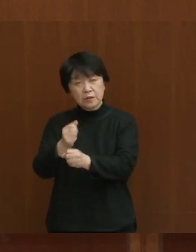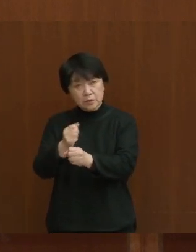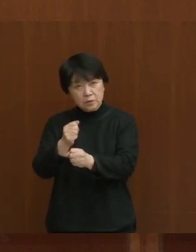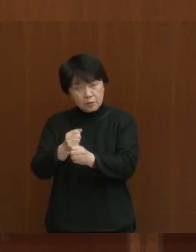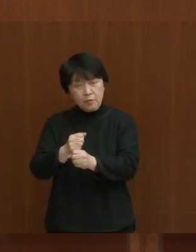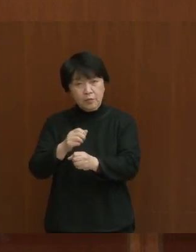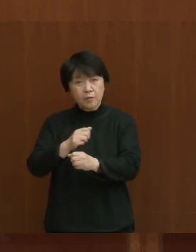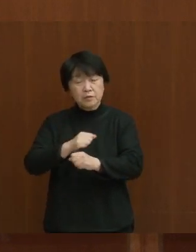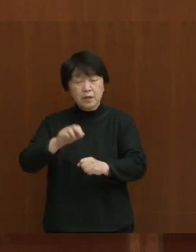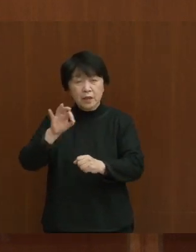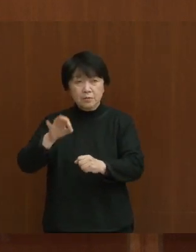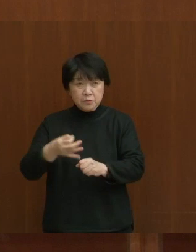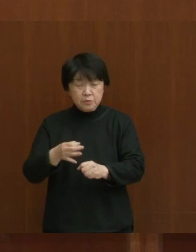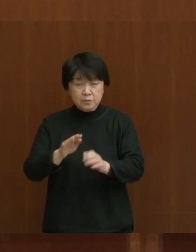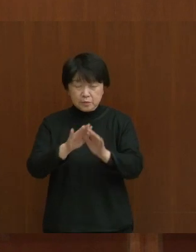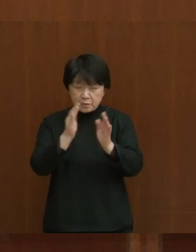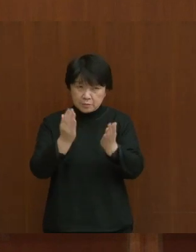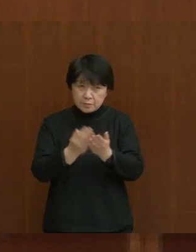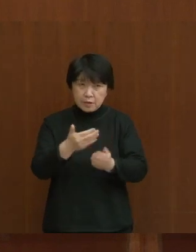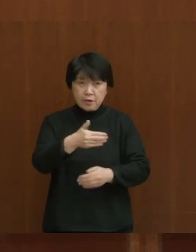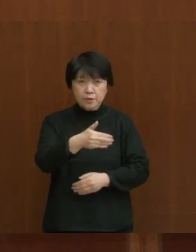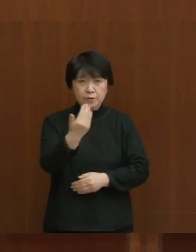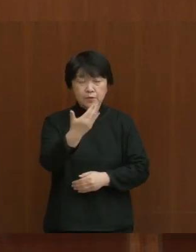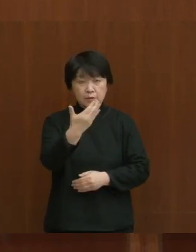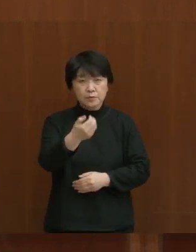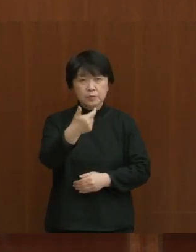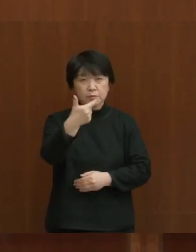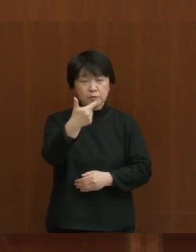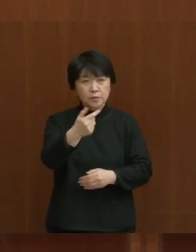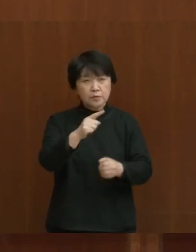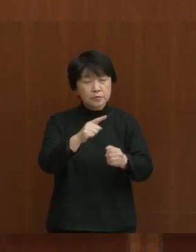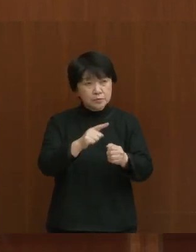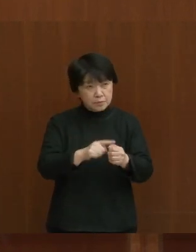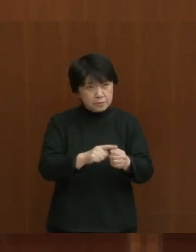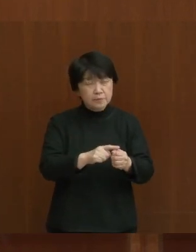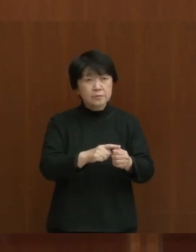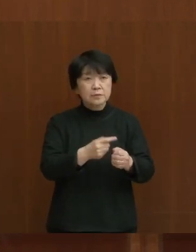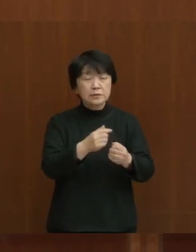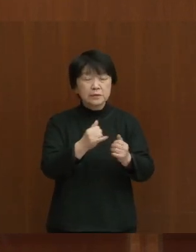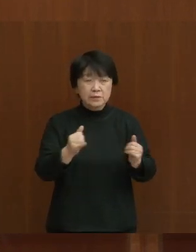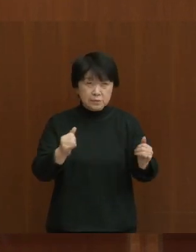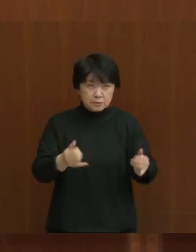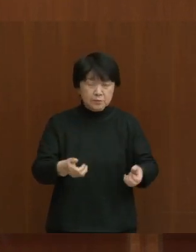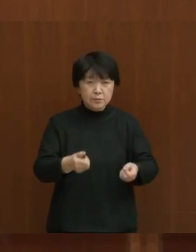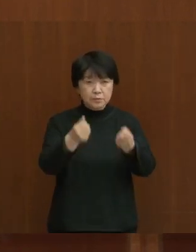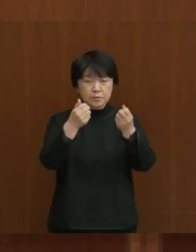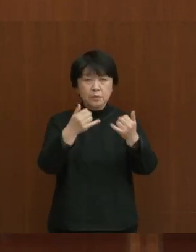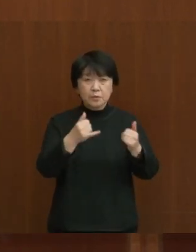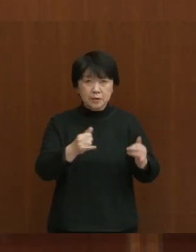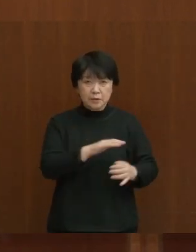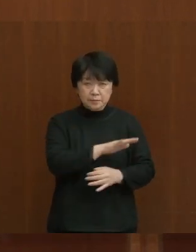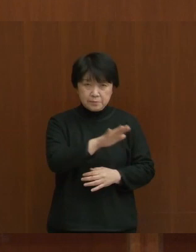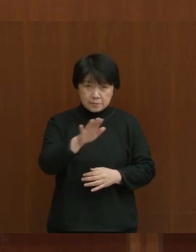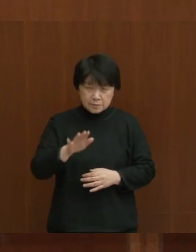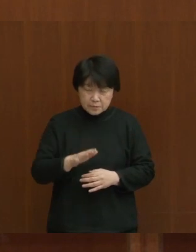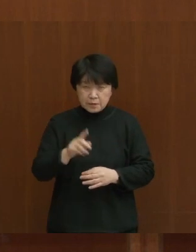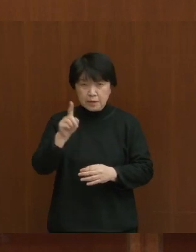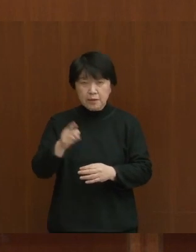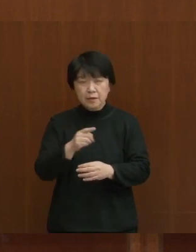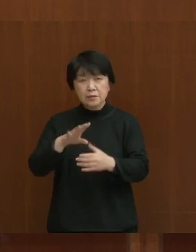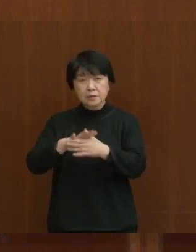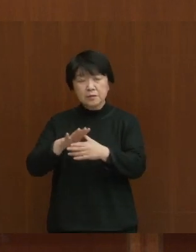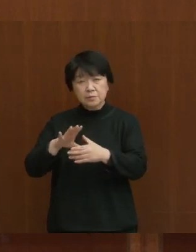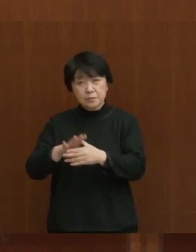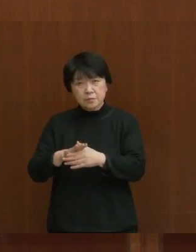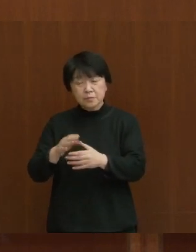部の計996名の学部卒業生、並びに人文社会科学研究